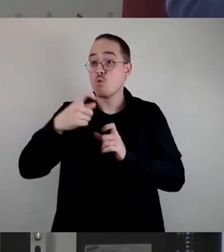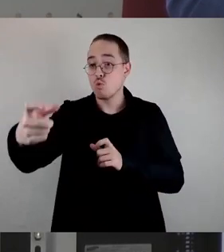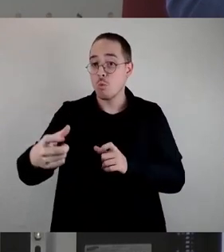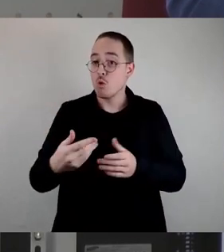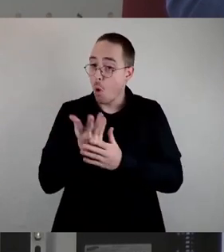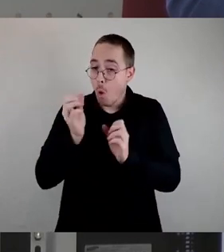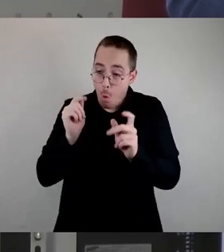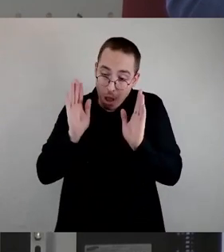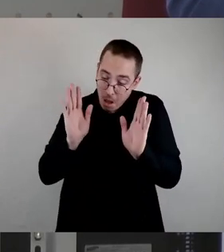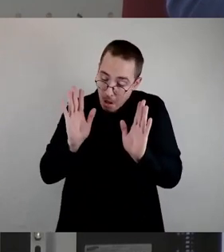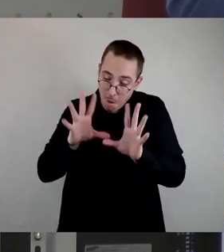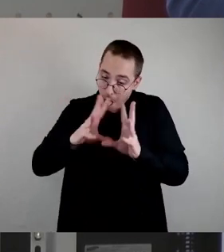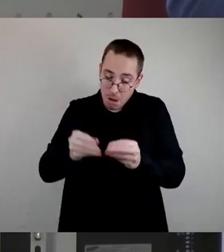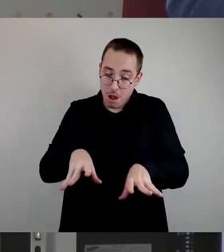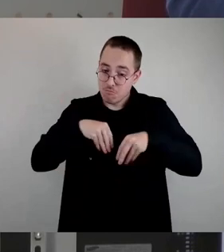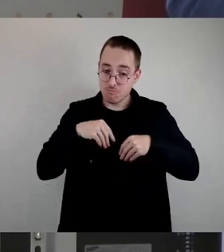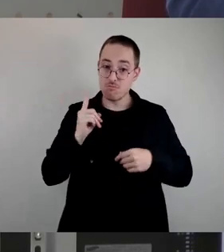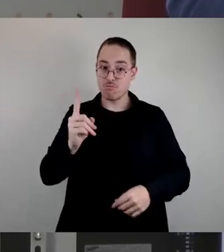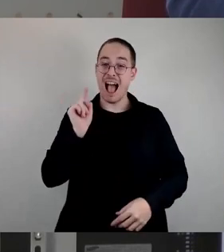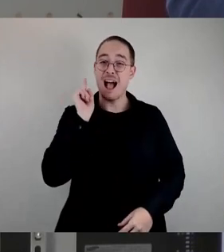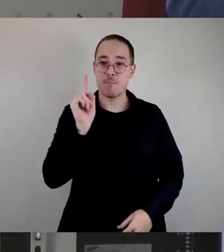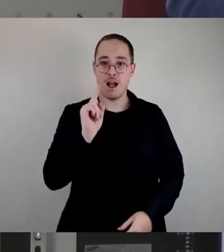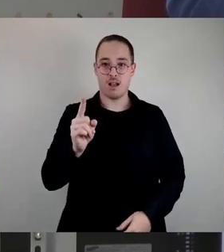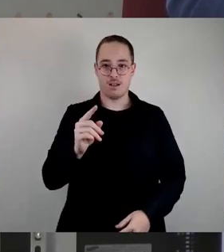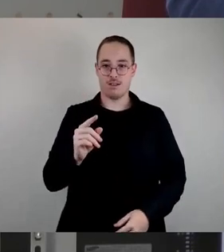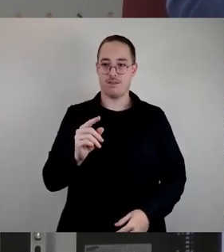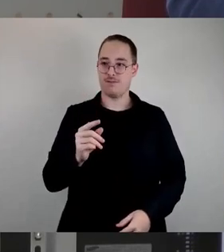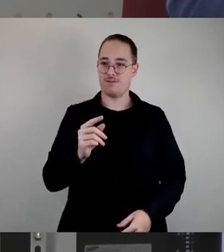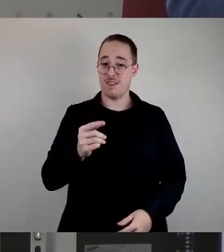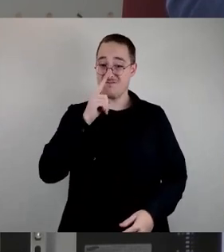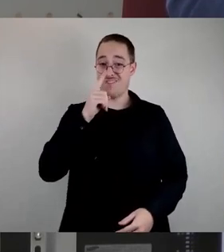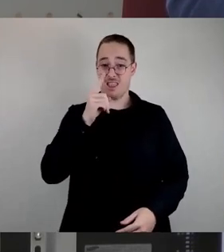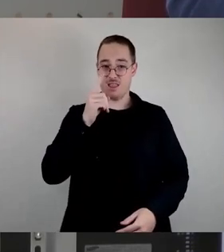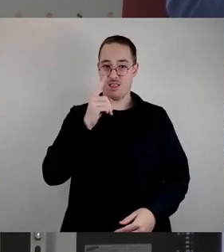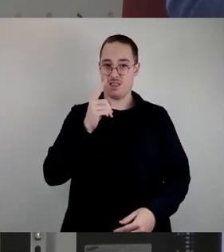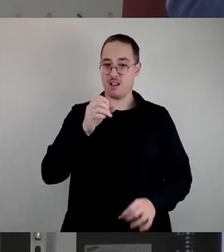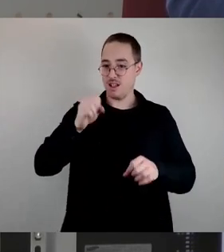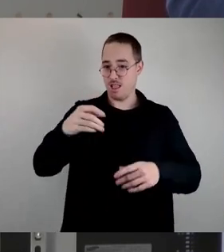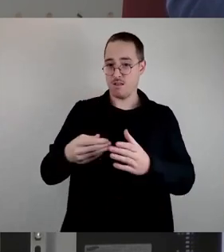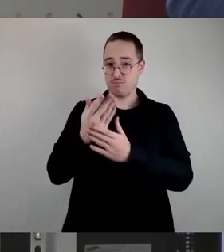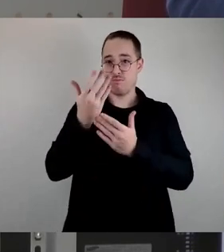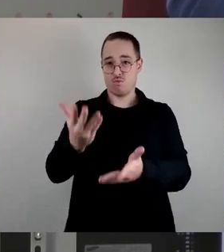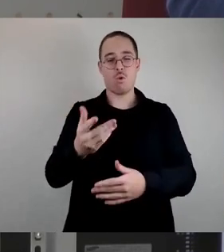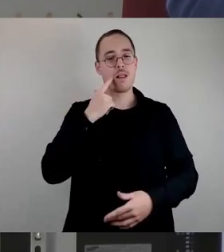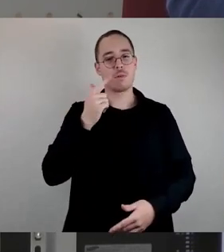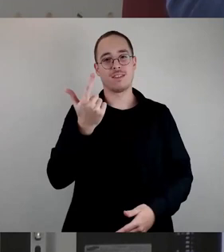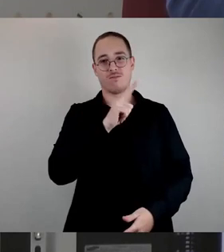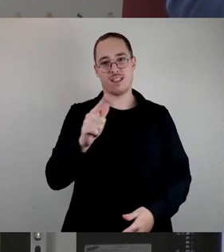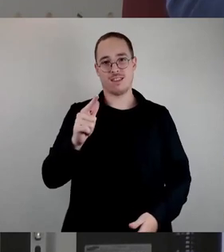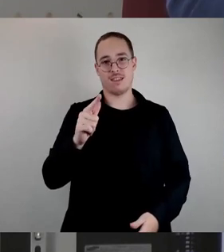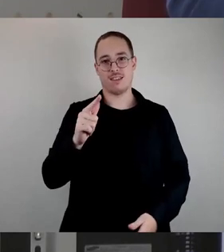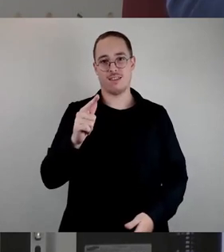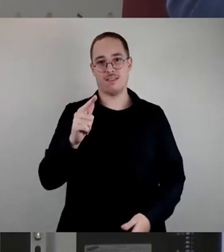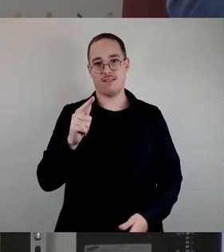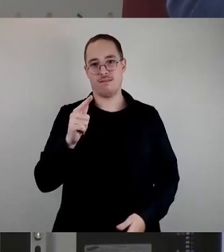von Zeiträumen, frühestens 20, 25 Jahre Realisierung. Eine Fähre könnte mit gutem Willen in einem halben